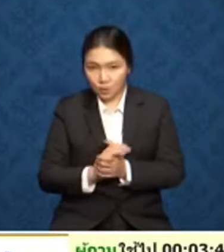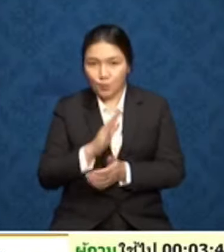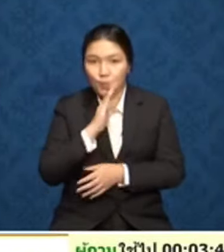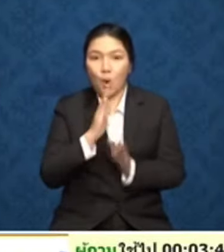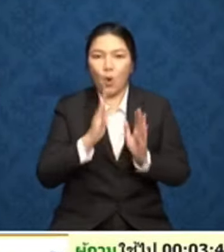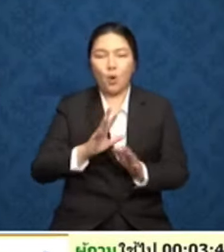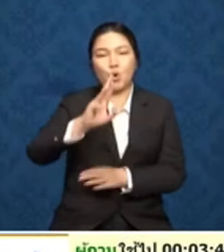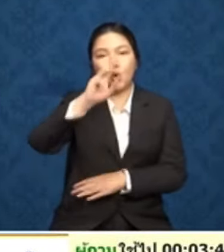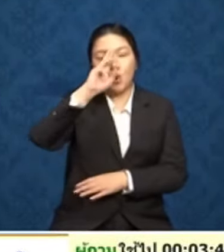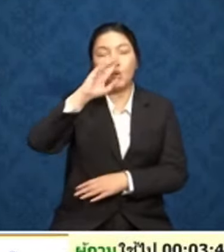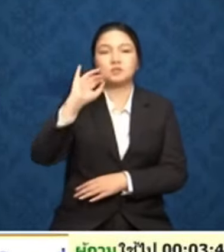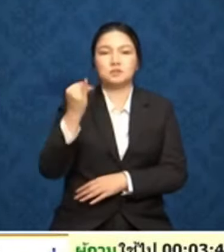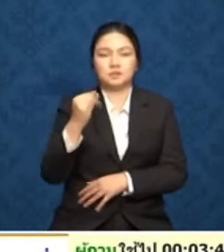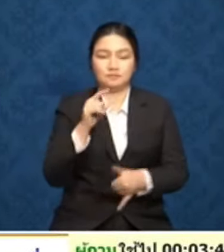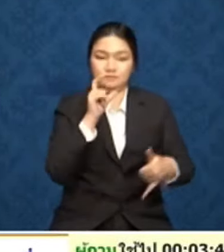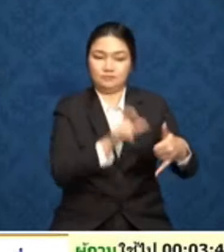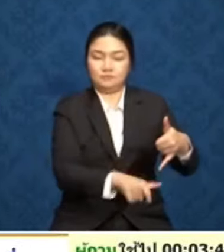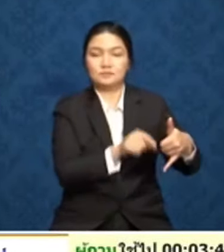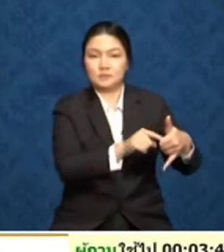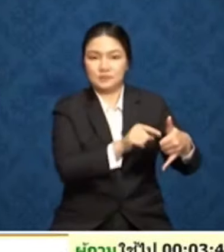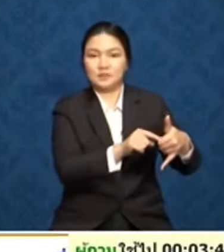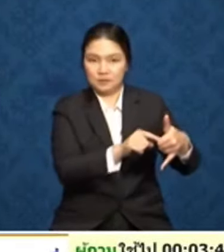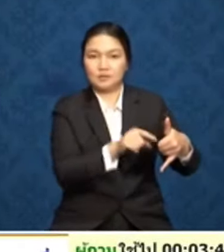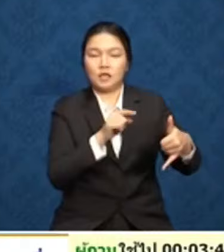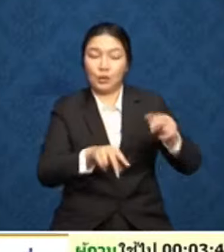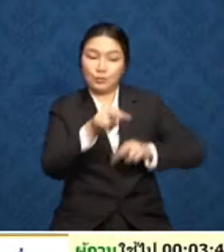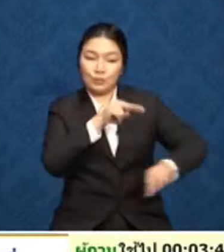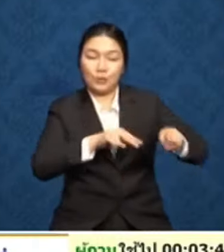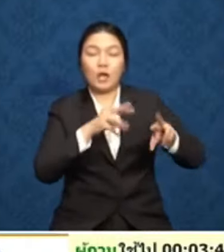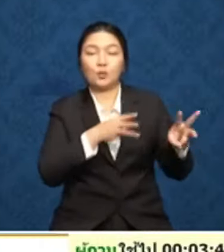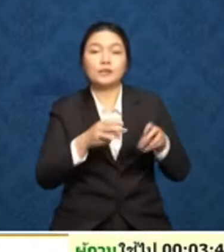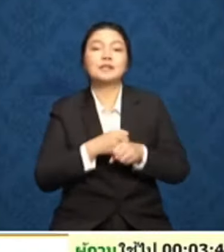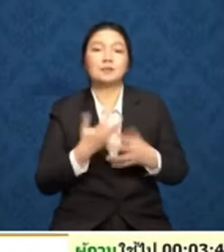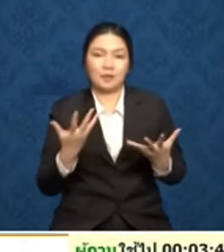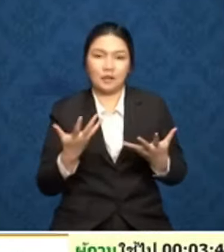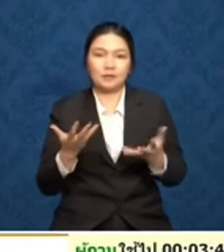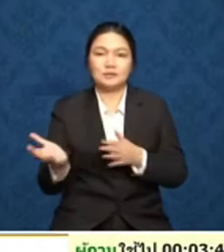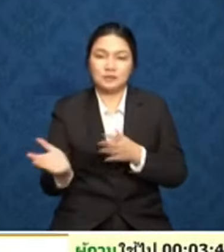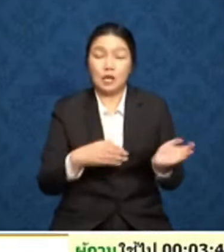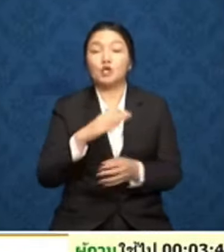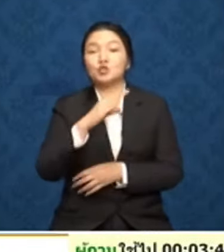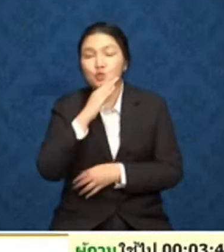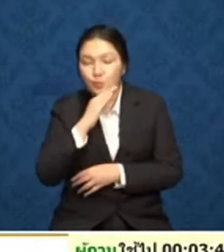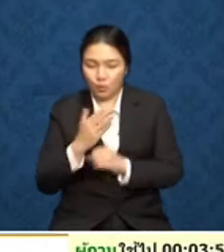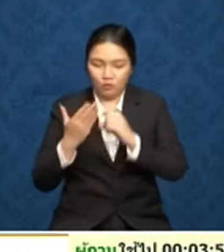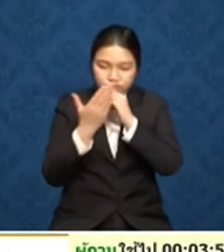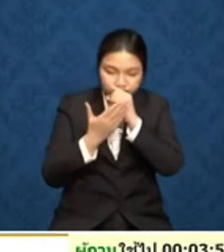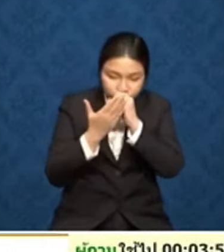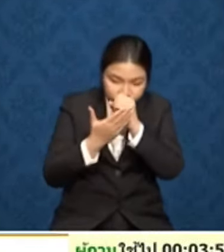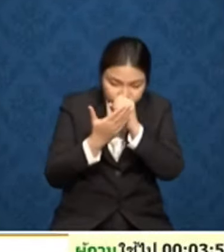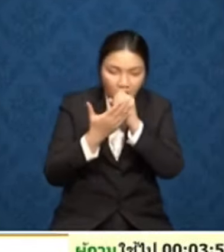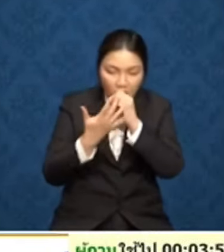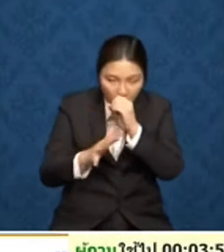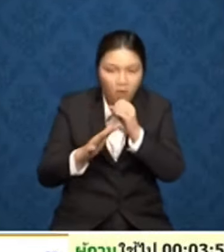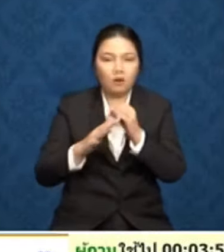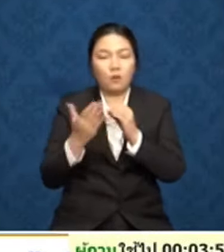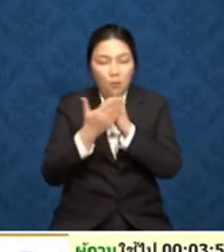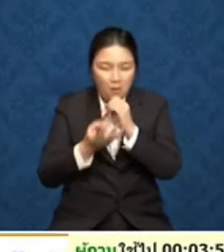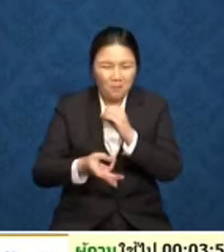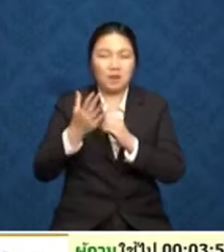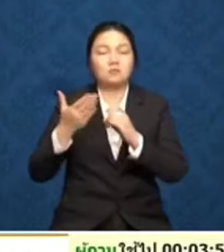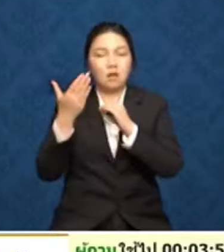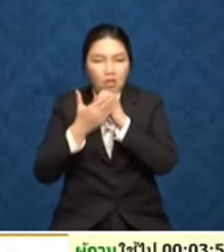ตเวชนะคะแล้วก็สองก็คือแนวทางในการดูแลผู้ป่วยจิตเวชที่เกิดจากยาเสพติดค่ะทั้งระยะสั้นและระยะย